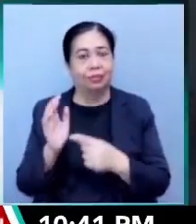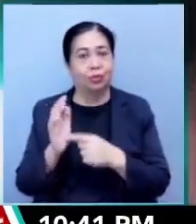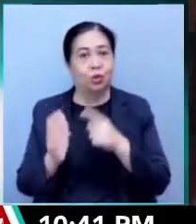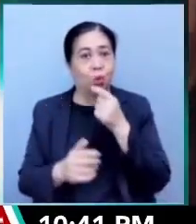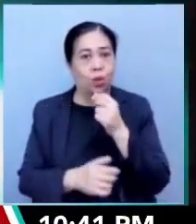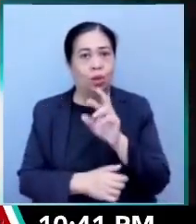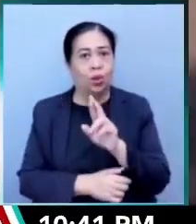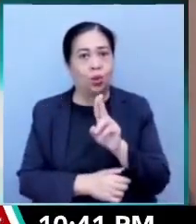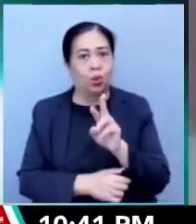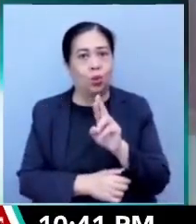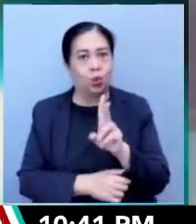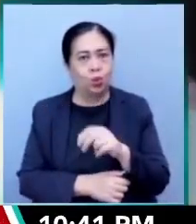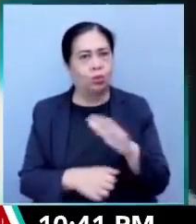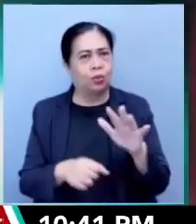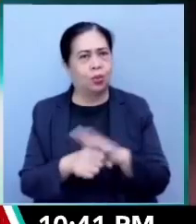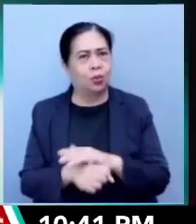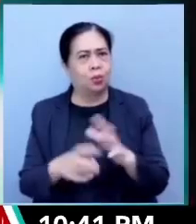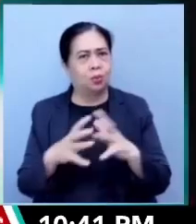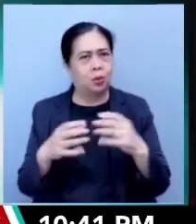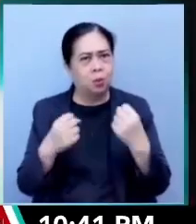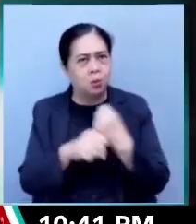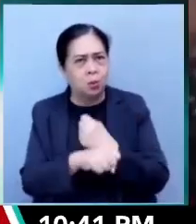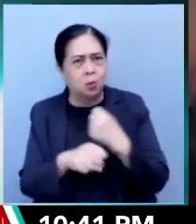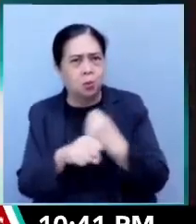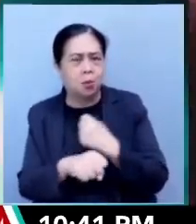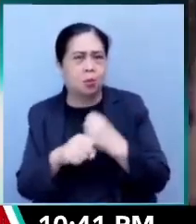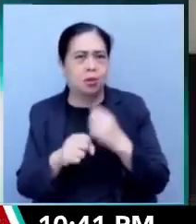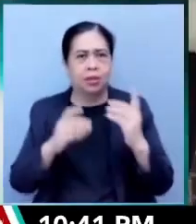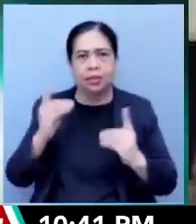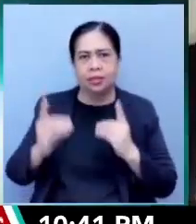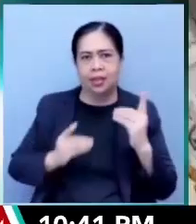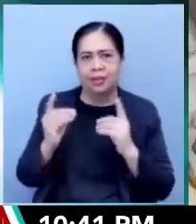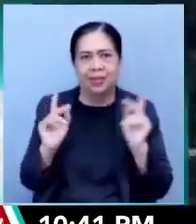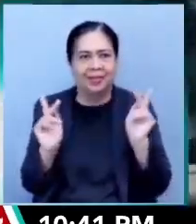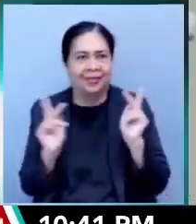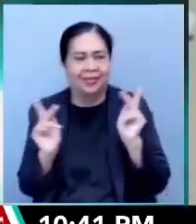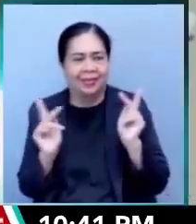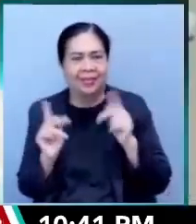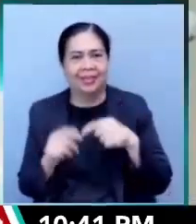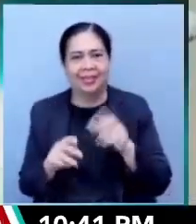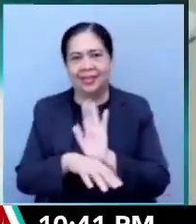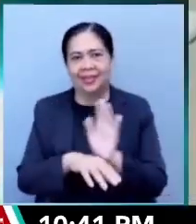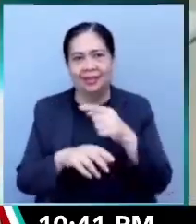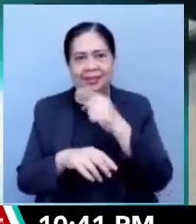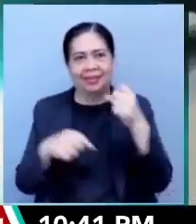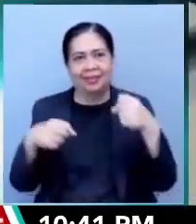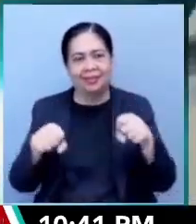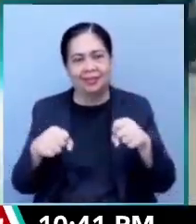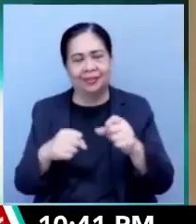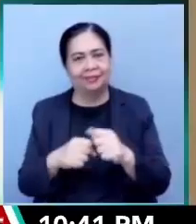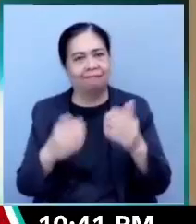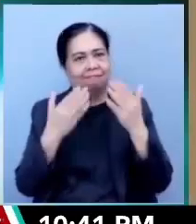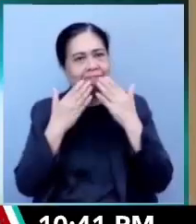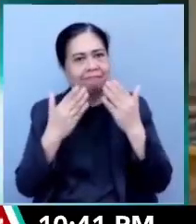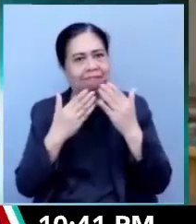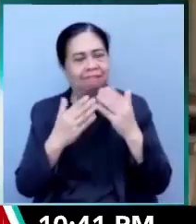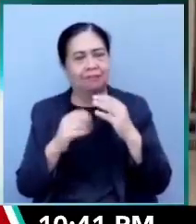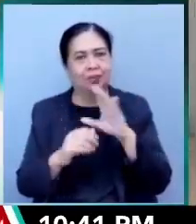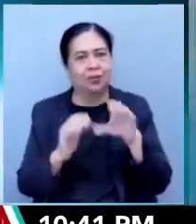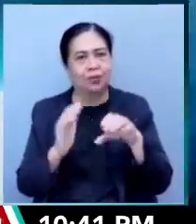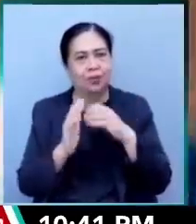puno ng intense fight scenes, drama at kilig ang Black Rider. Labis din siyang nagpapasalamat sa buong cast na binubuo